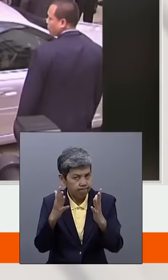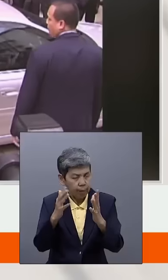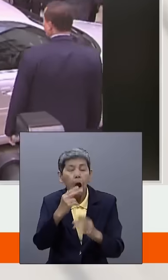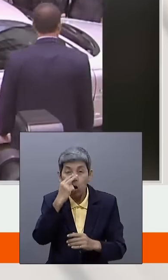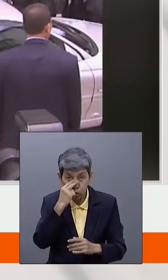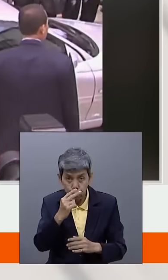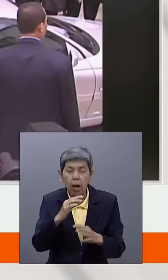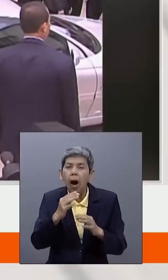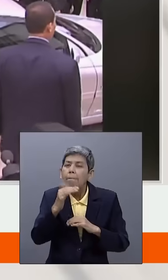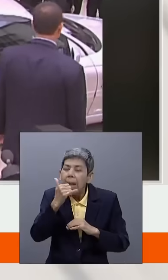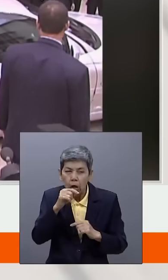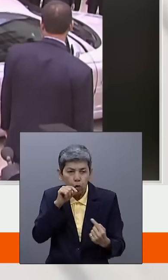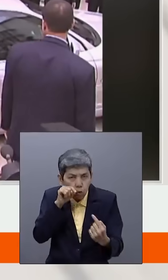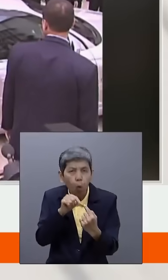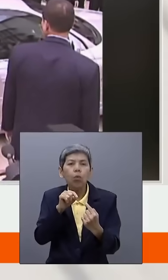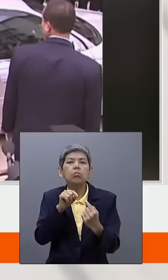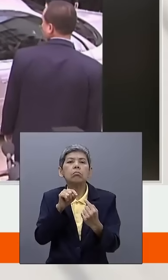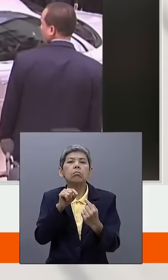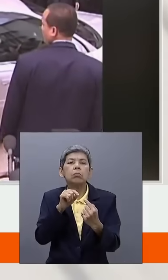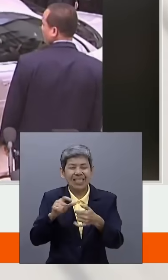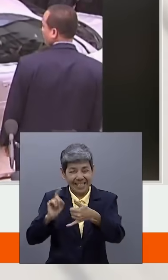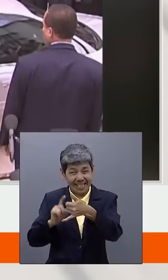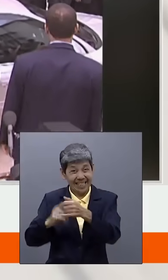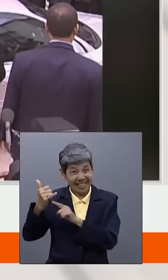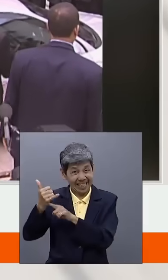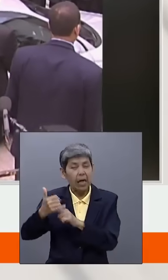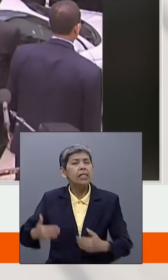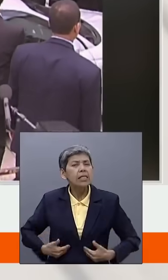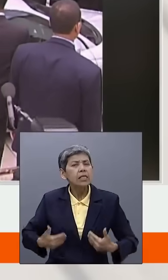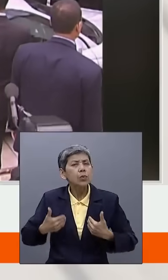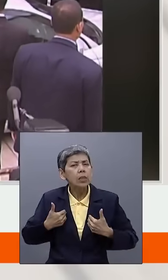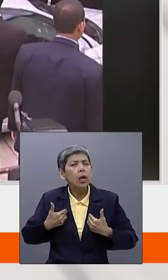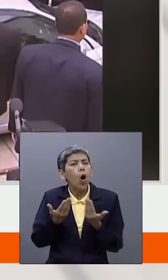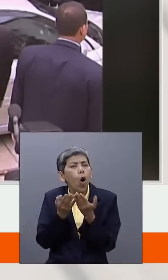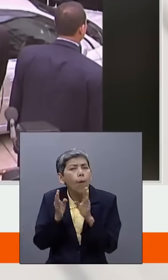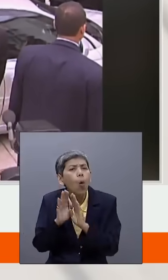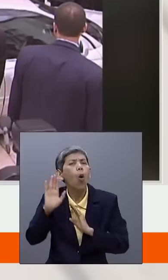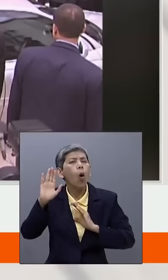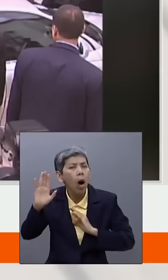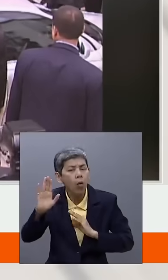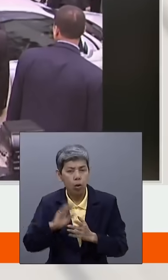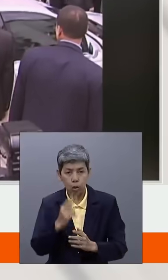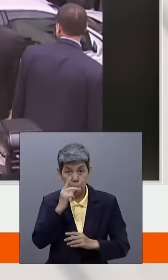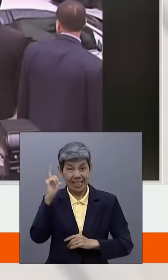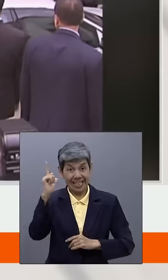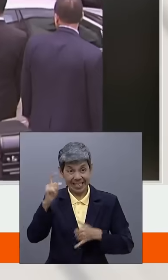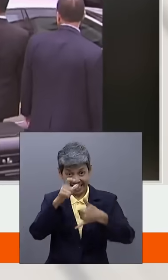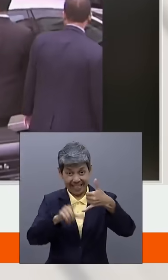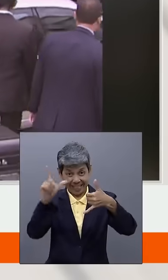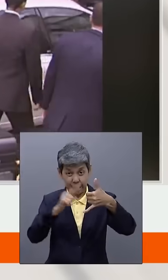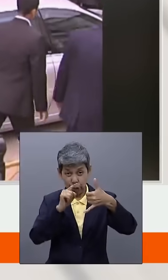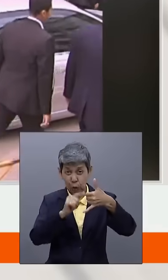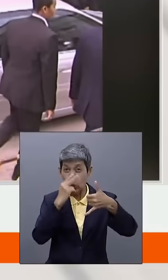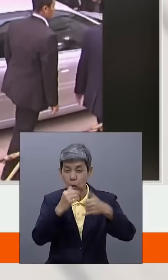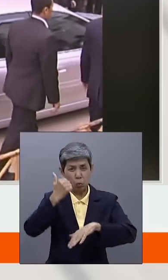เป็นจังหวะเวลาของคนคนหนึ่งชีวิตครอบครัวผมคิดว่าเวลาเรามองคุณทักษิณเราอย่ามองแค่เ